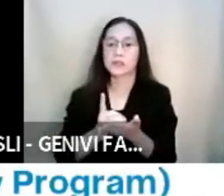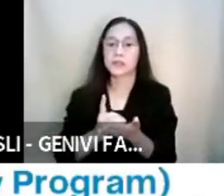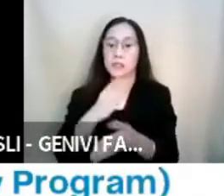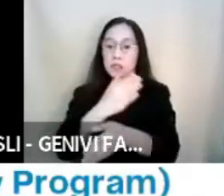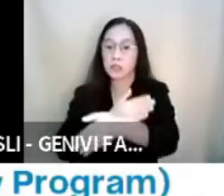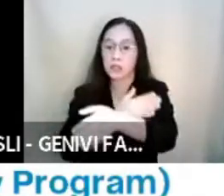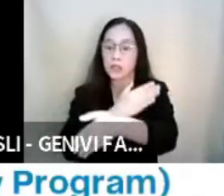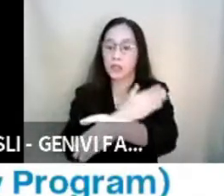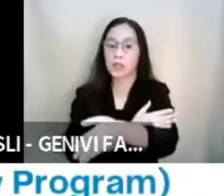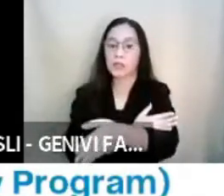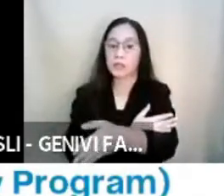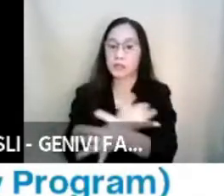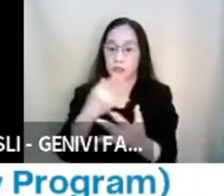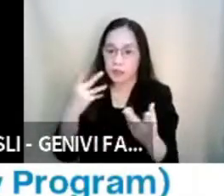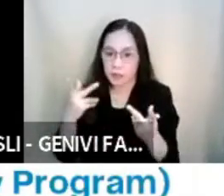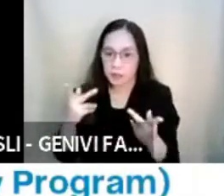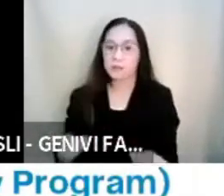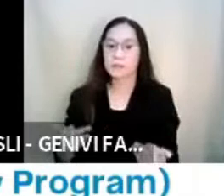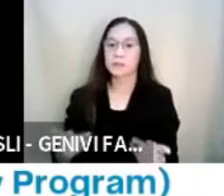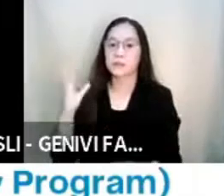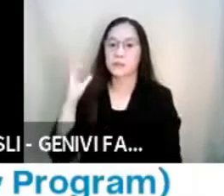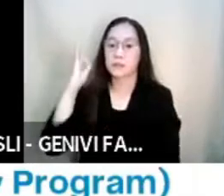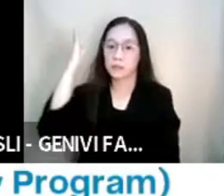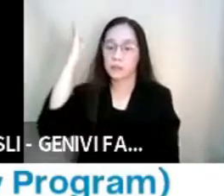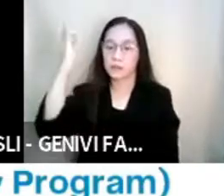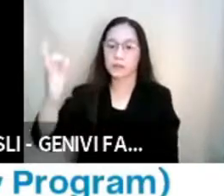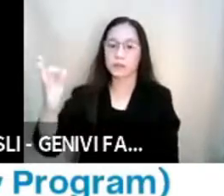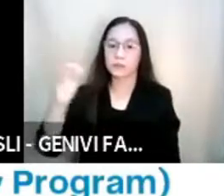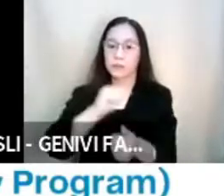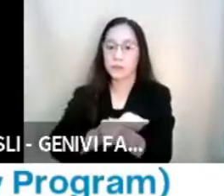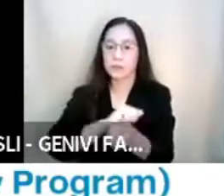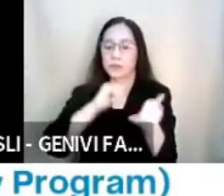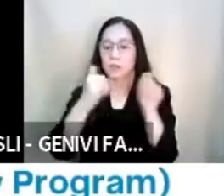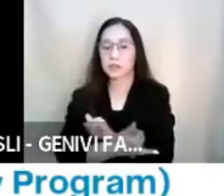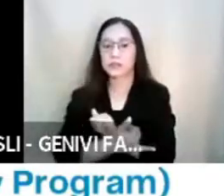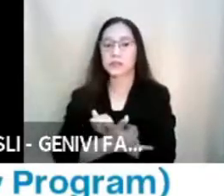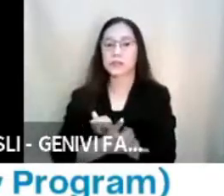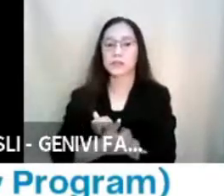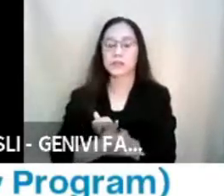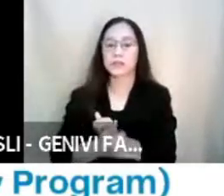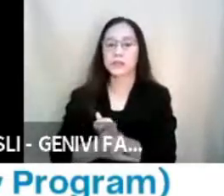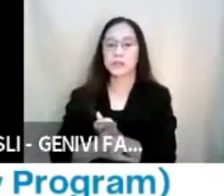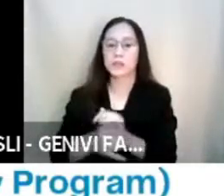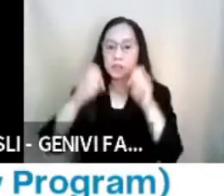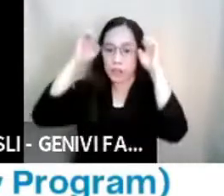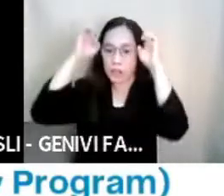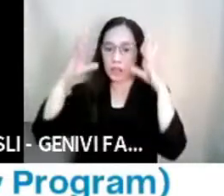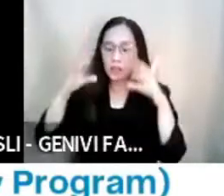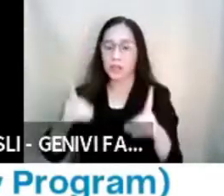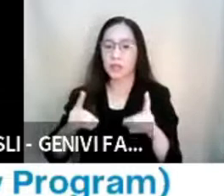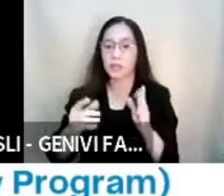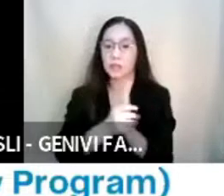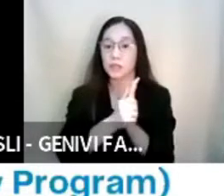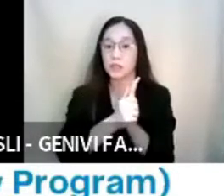future independence and successful adjustment nila. So in a functional curriculum, yung academic skills ina-apply natin